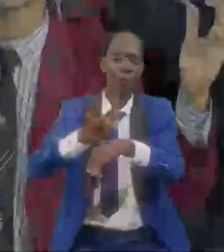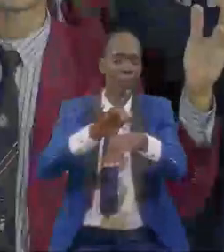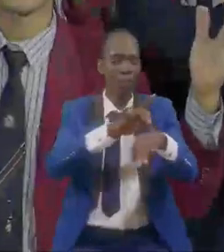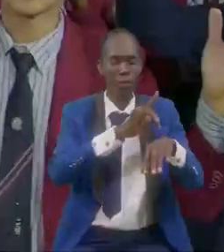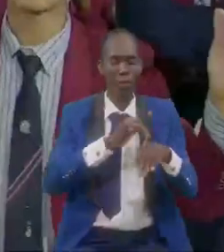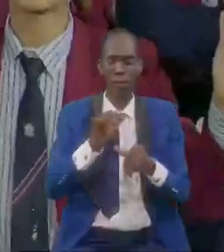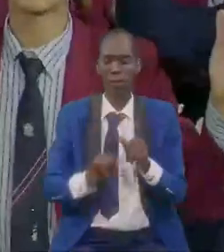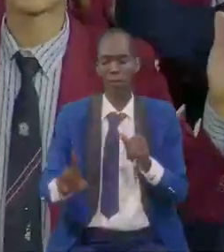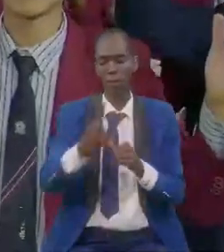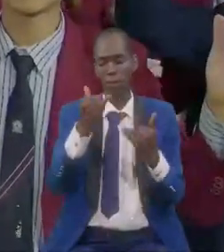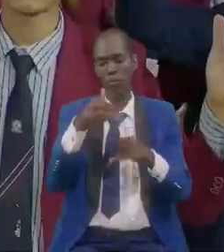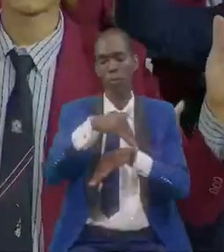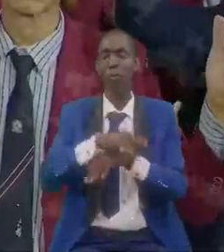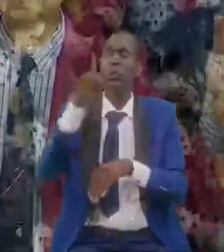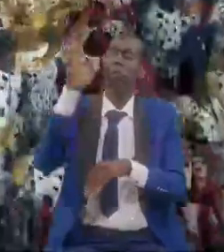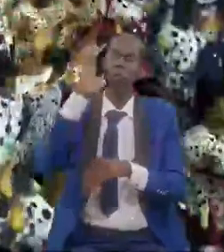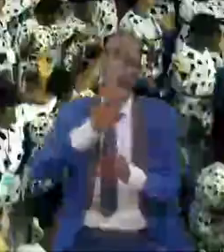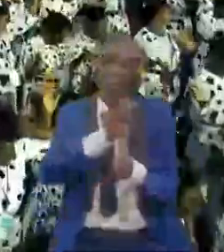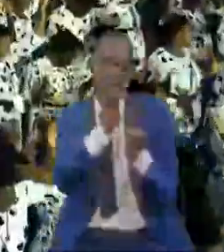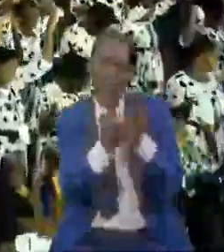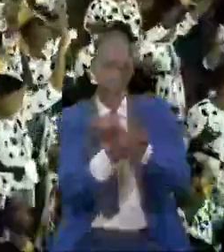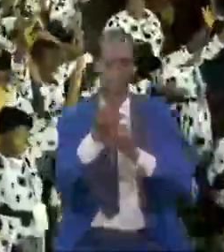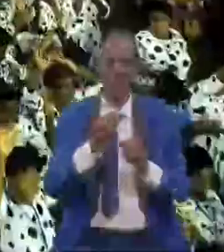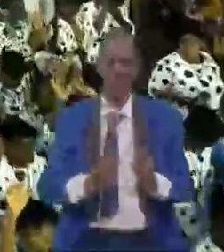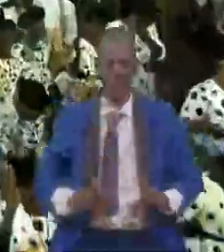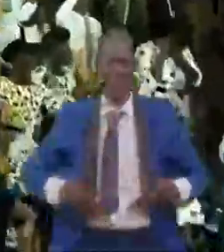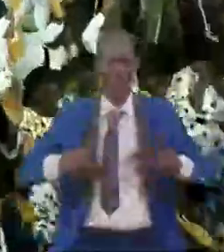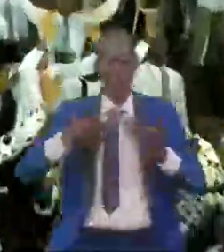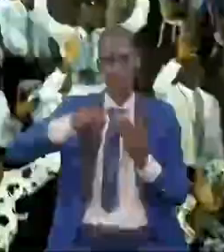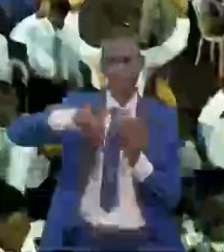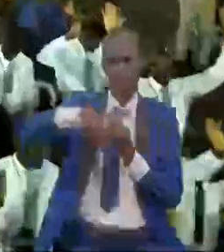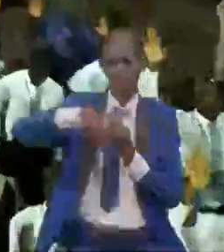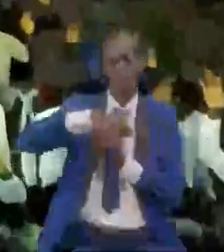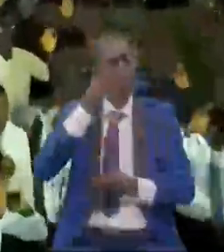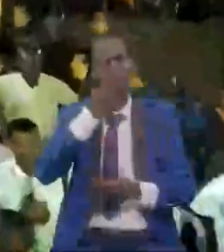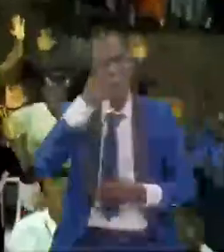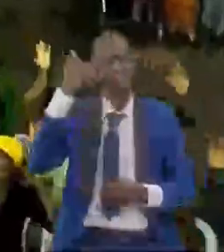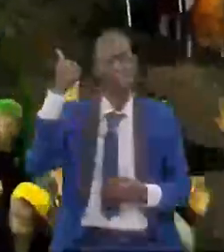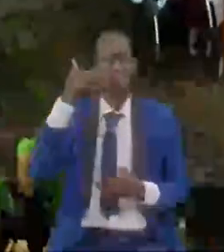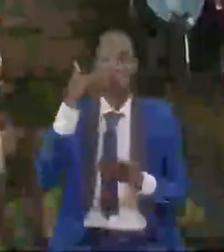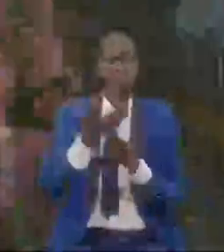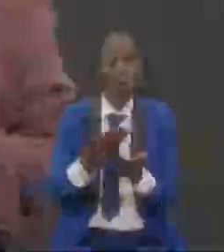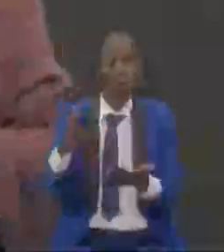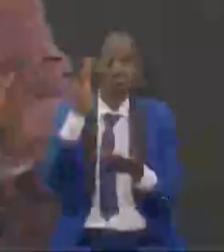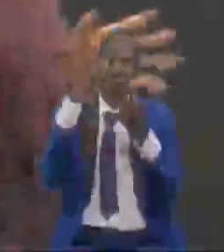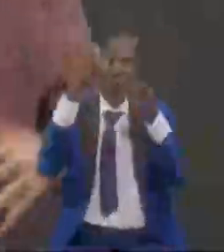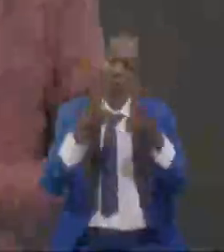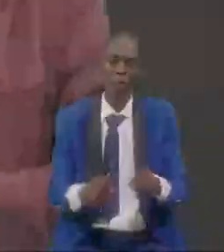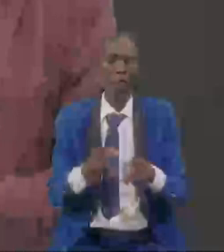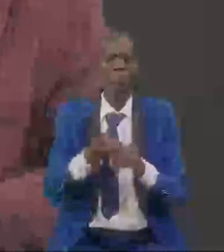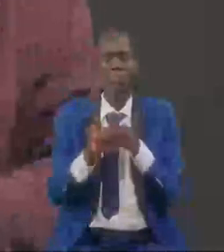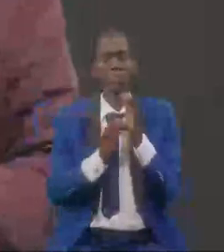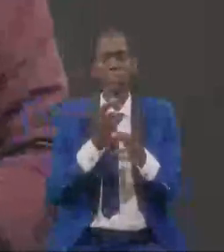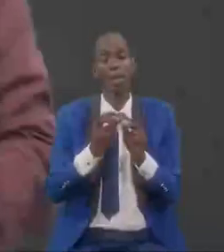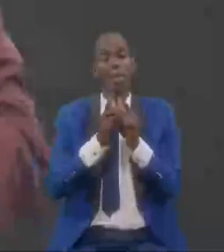chaque vie, transforme chaque vie pour le meilleur. Que les bonnes choses